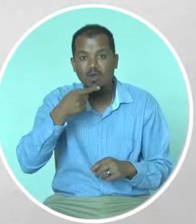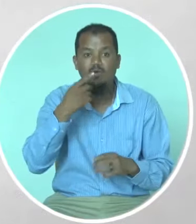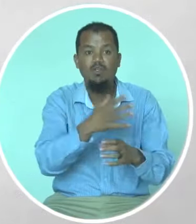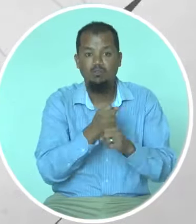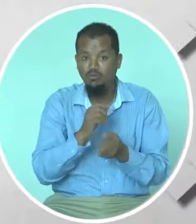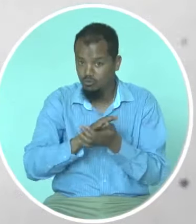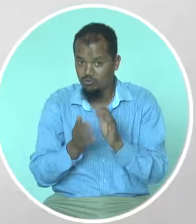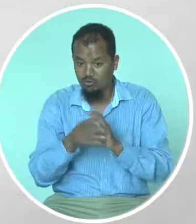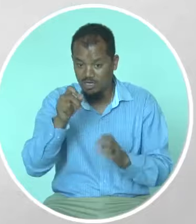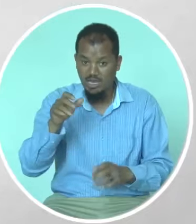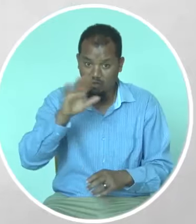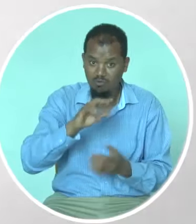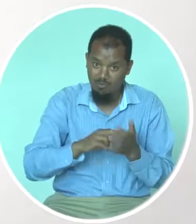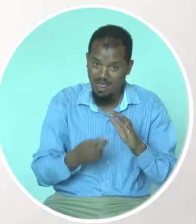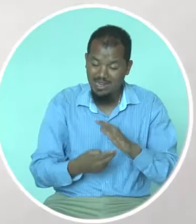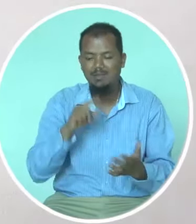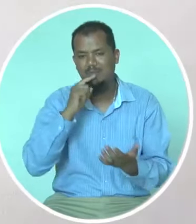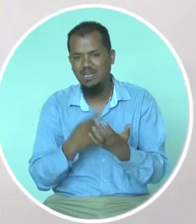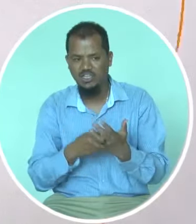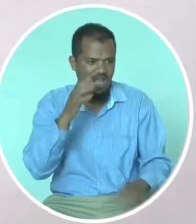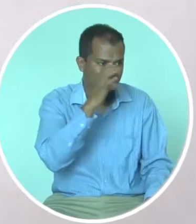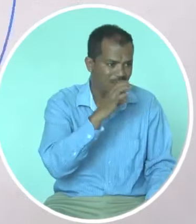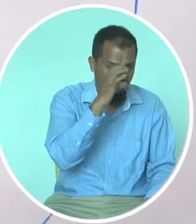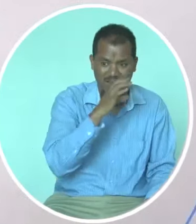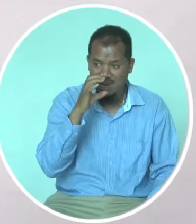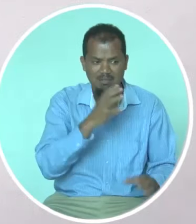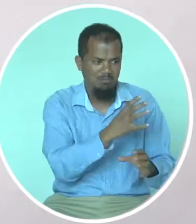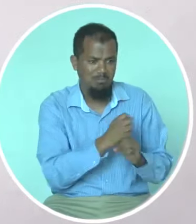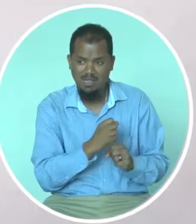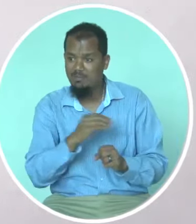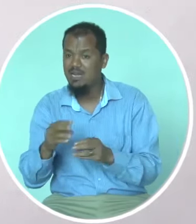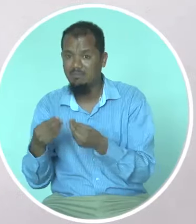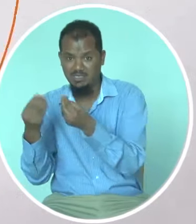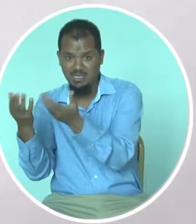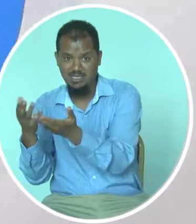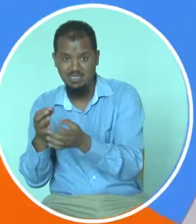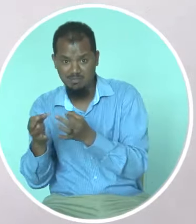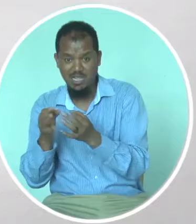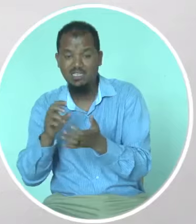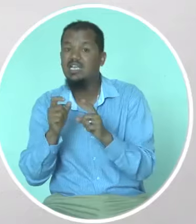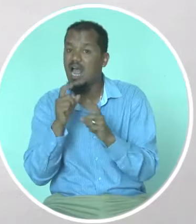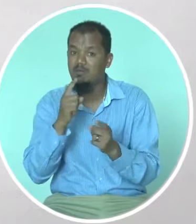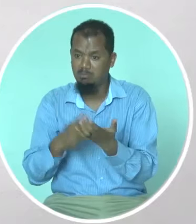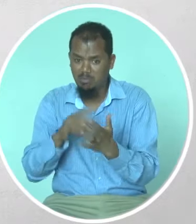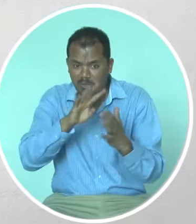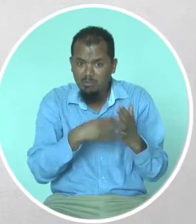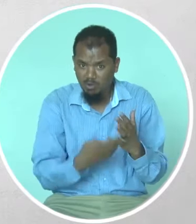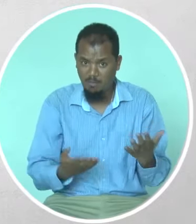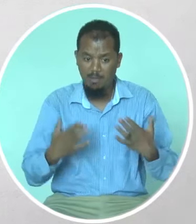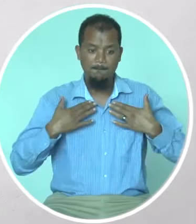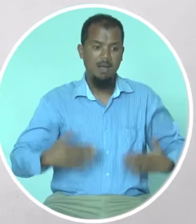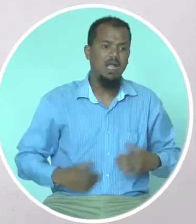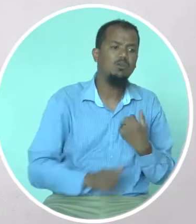ቋንቋ የተወሰደ ሲሆን ዳጉ ማለት መረጃ ማፈላለግ መቀበልና መስጠትን የሚገልጽ ቃል ነው። በዚህ